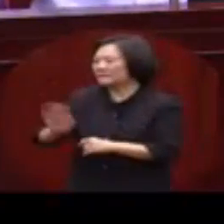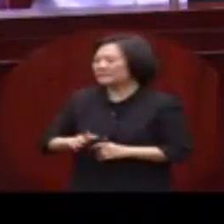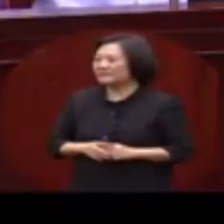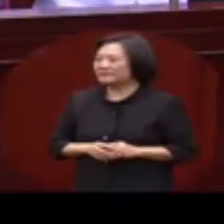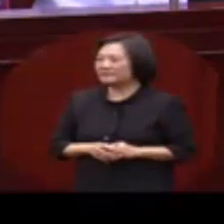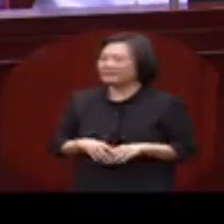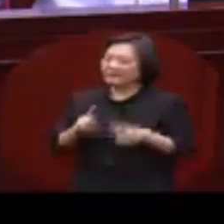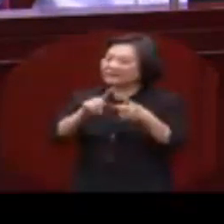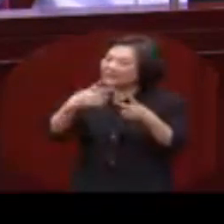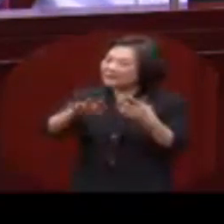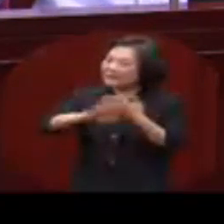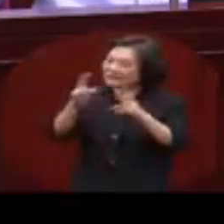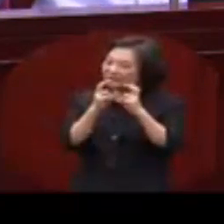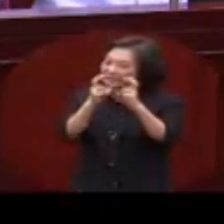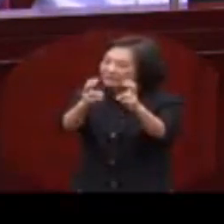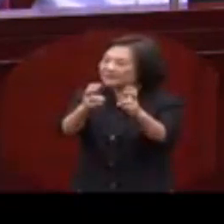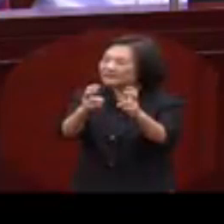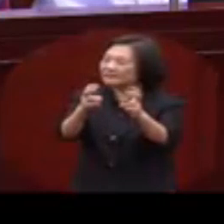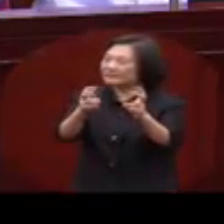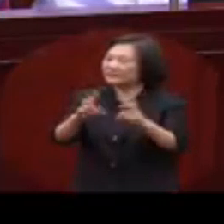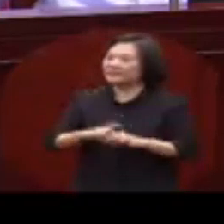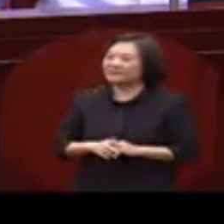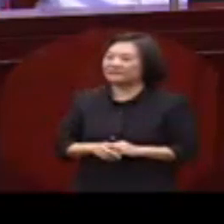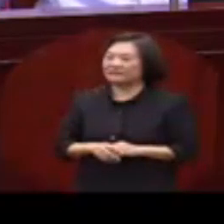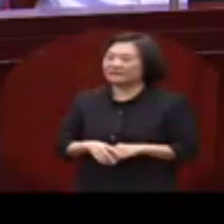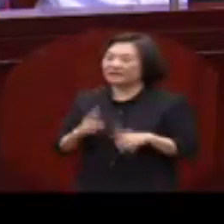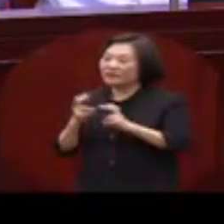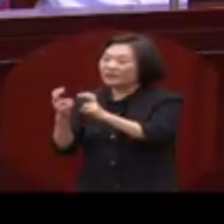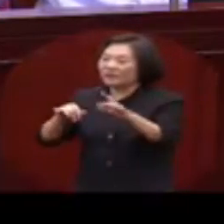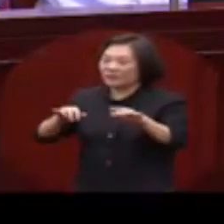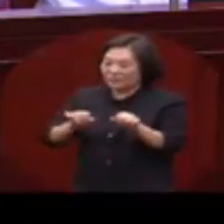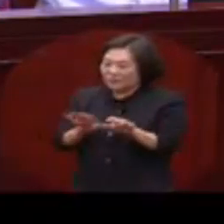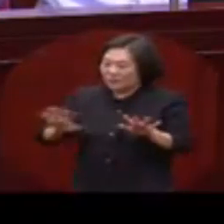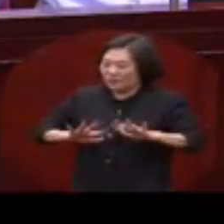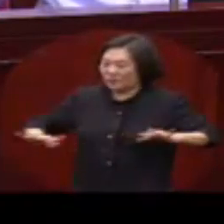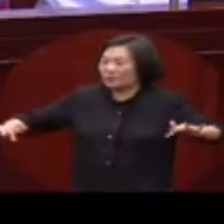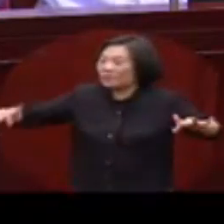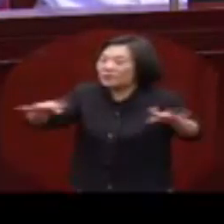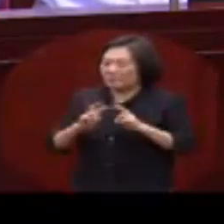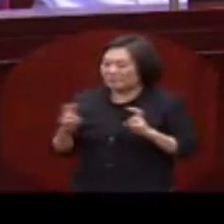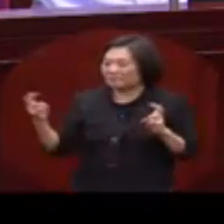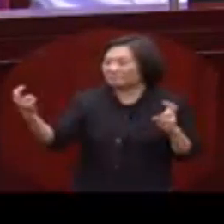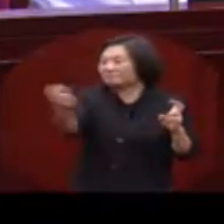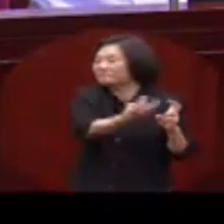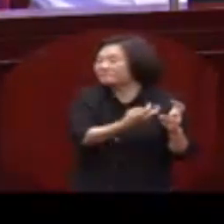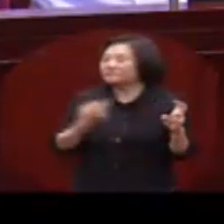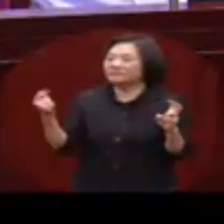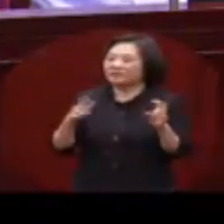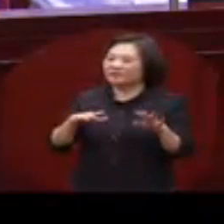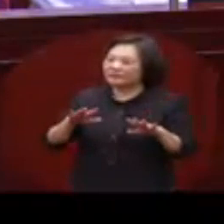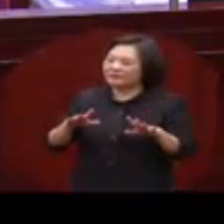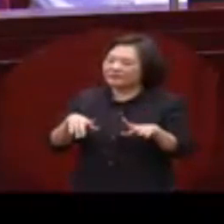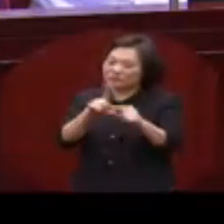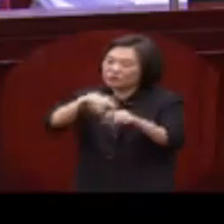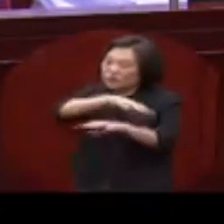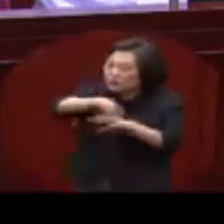捷运哦，这个环状线哦，年底会通车的哈，南环状线的中环站，